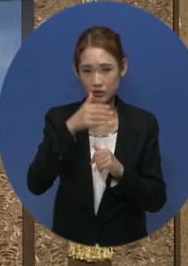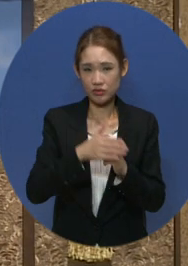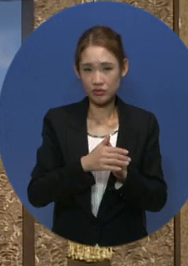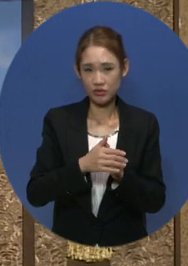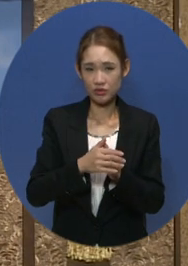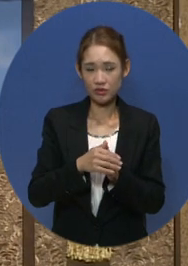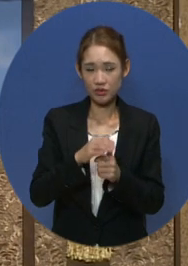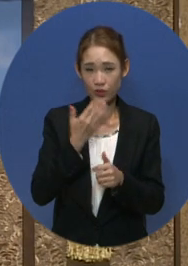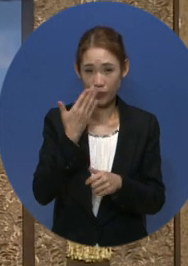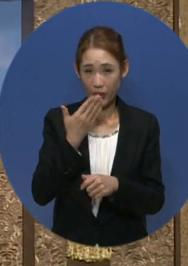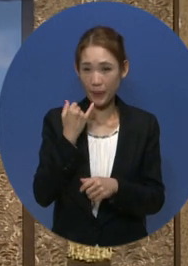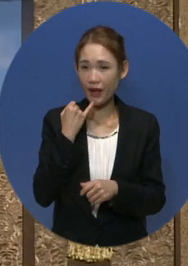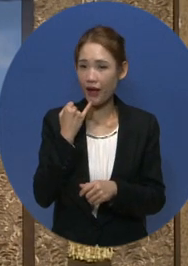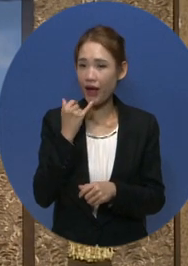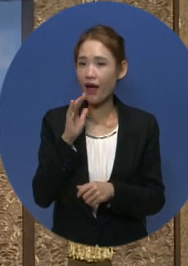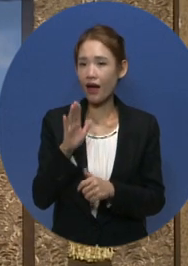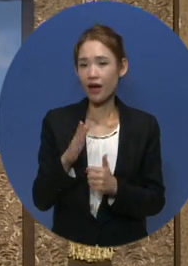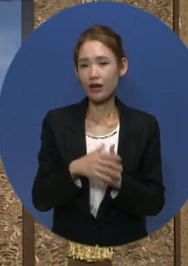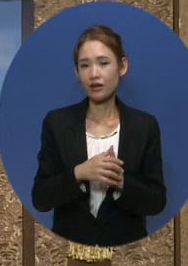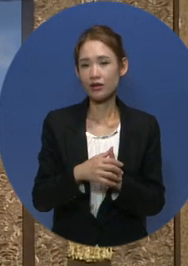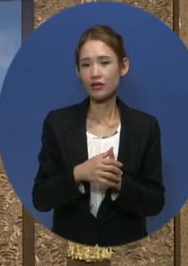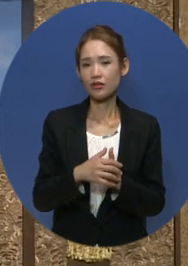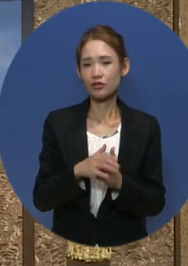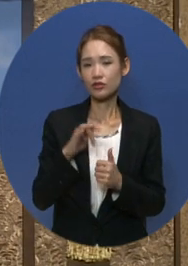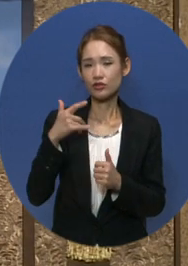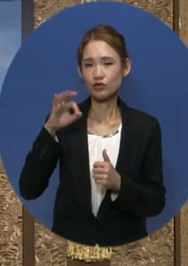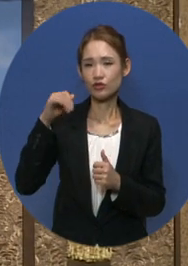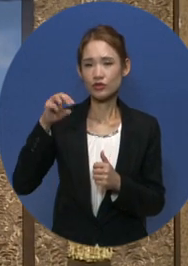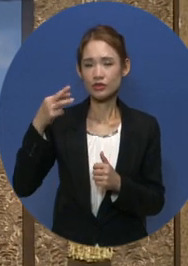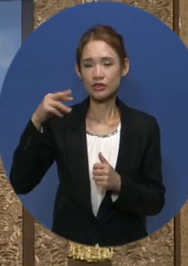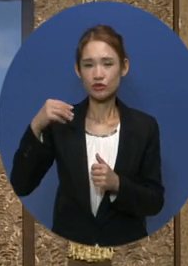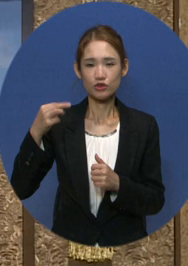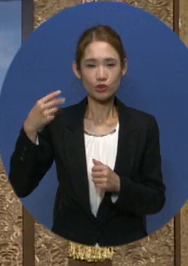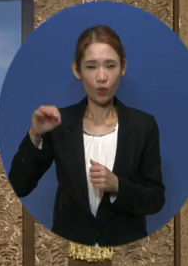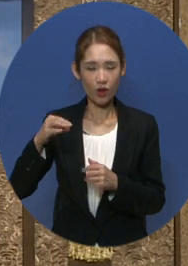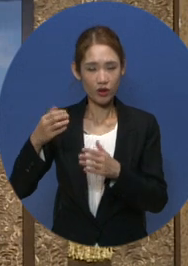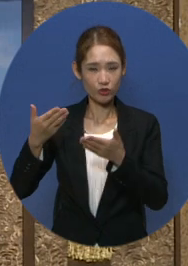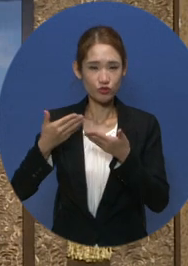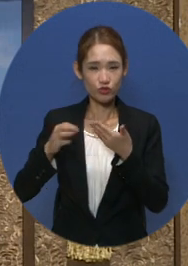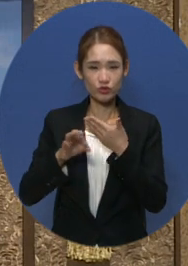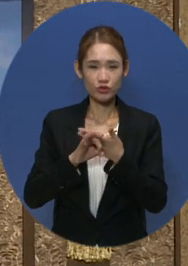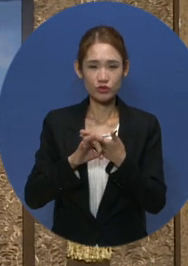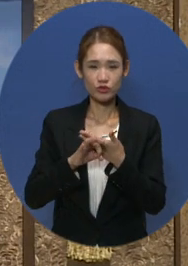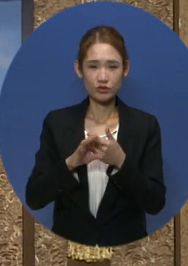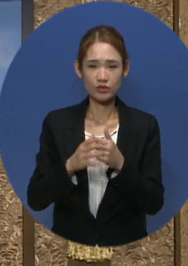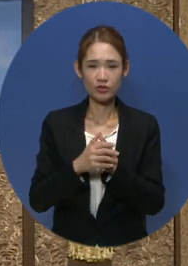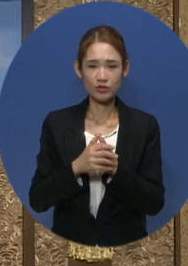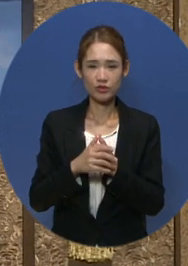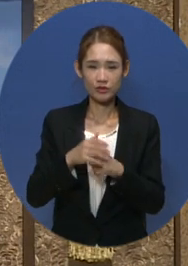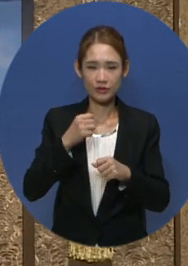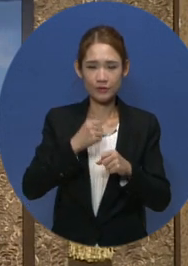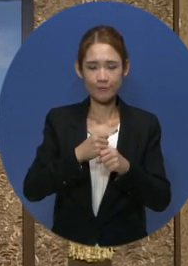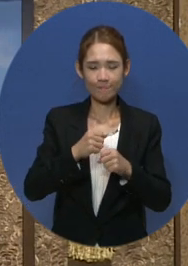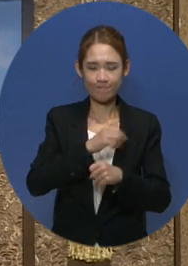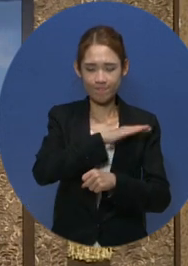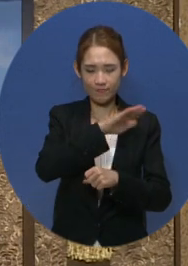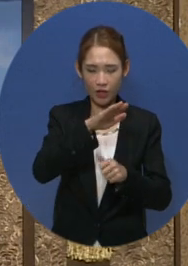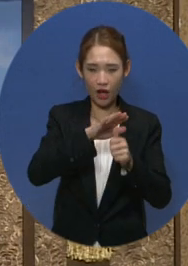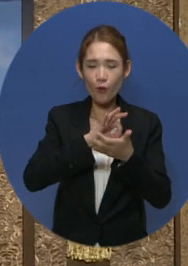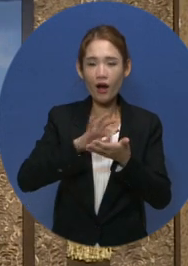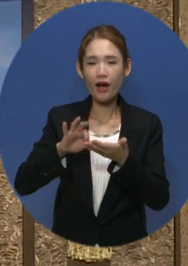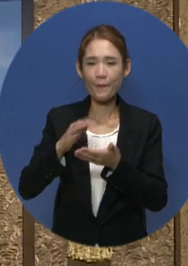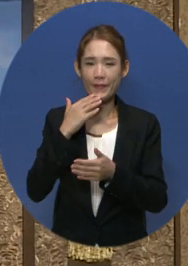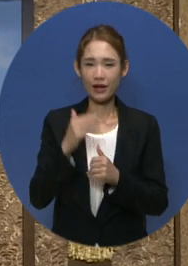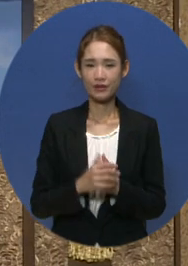하지만 좀 거의 쓸만하다 쓸만한 물건 싶으면? 그런 거는 굿일스토어 이렇게 주시면 저희들이 아주 생산적으로 활용할